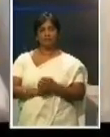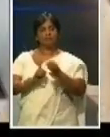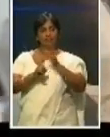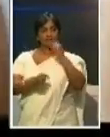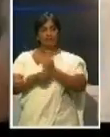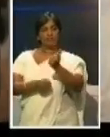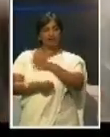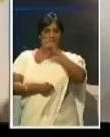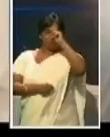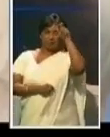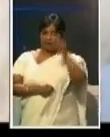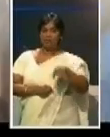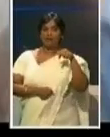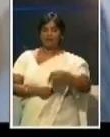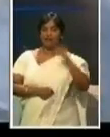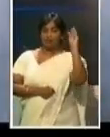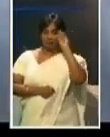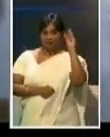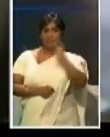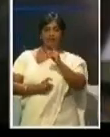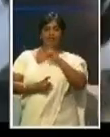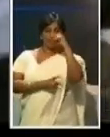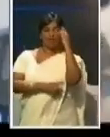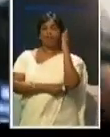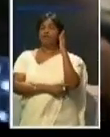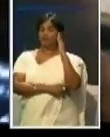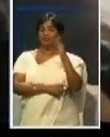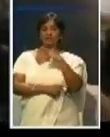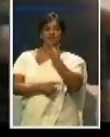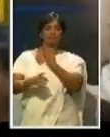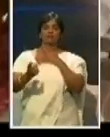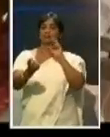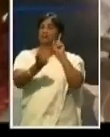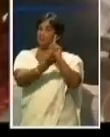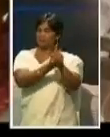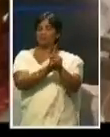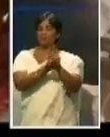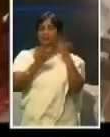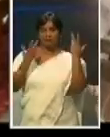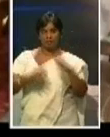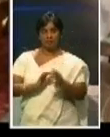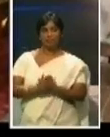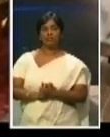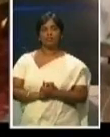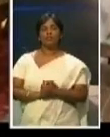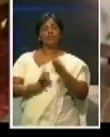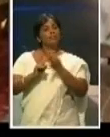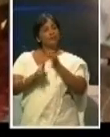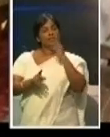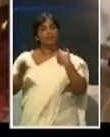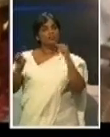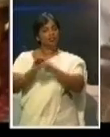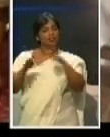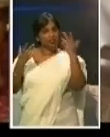ජනාධිපති ගෝඨාභය රාජපක්ෂ මැතිතුමා අද පස්තරුවේ අගරදුගුරු මැදුරේදී අති උතුම් වෙල්කම් කාදිනල් රංජිත් හිමිපාණන් බැහැදුටුවා. ජනාධිපති